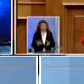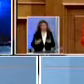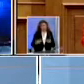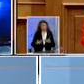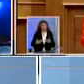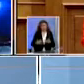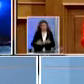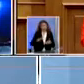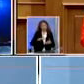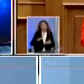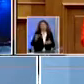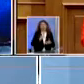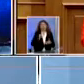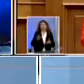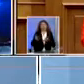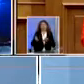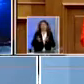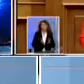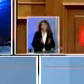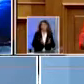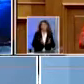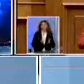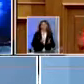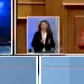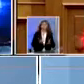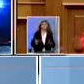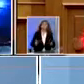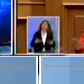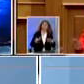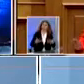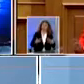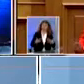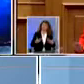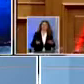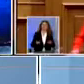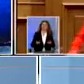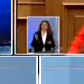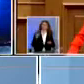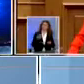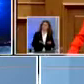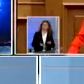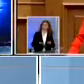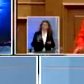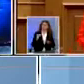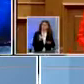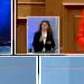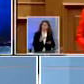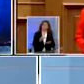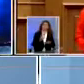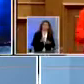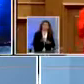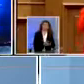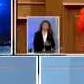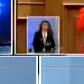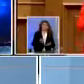περιγράφουμε, φαντάζομαι. Δηλαδή, δεν μπορεί να είναι. Καταρχάς, ήδη από σήμερα ο κόσμος του ΠΑΣΟΚ, αυτός που είχε μείνει,